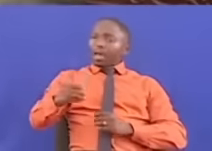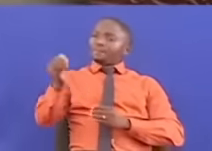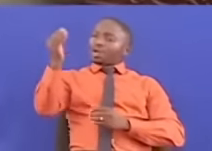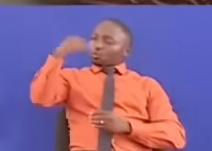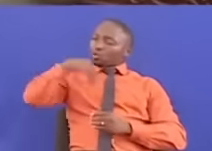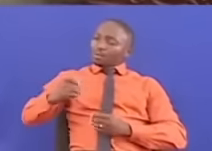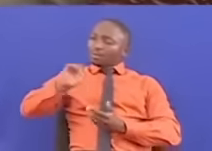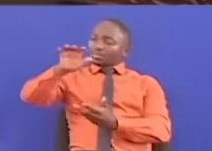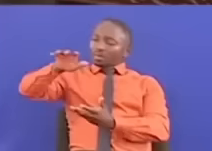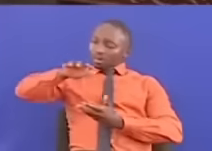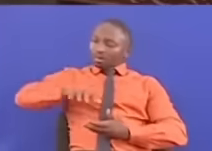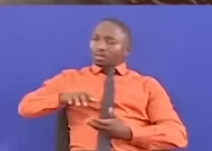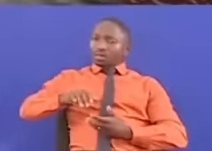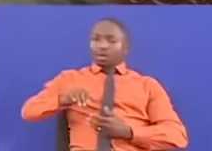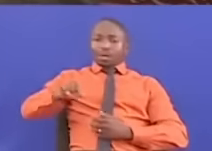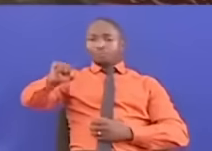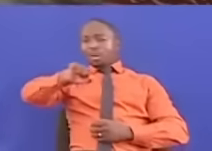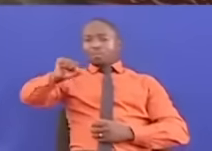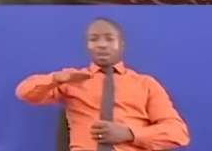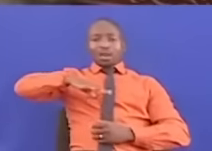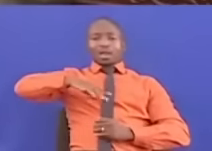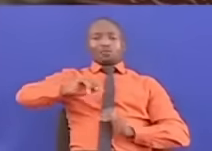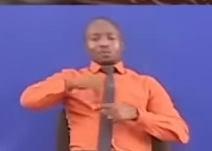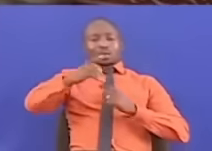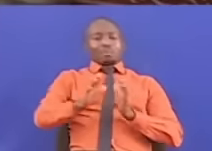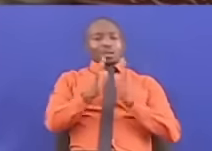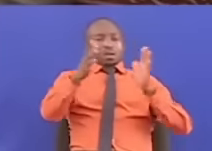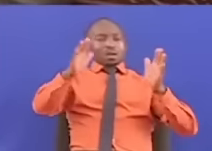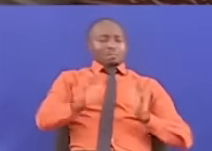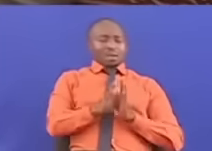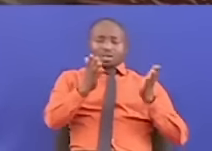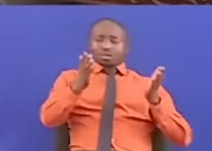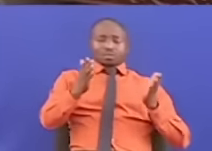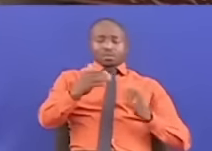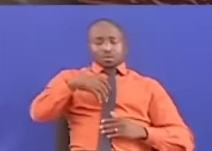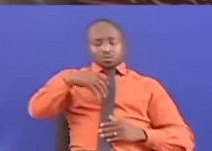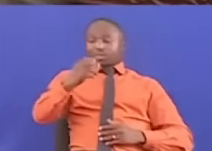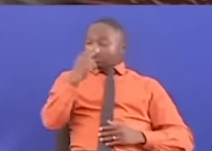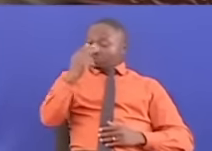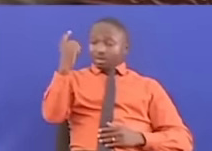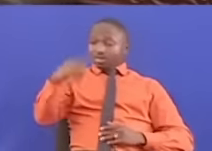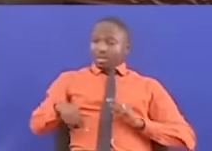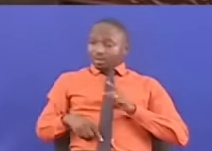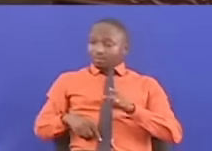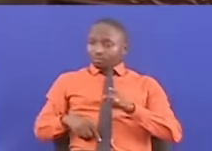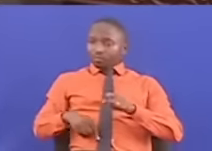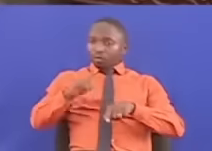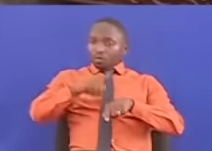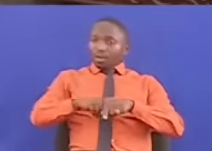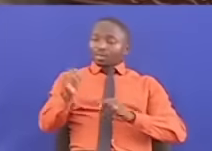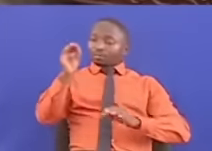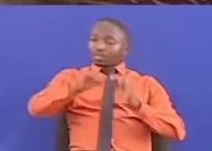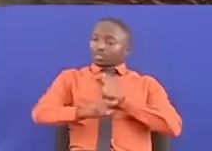mabil anema na mav mta na bado t maki na hesi waz mangal sana tang hoja